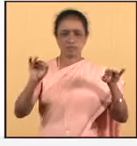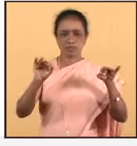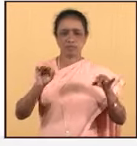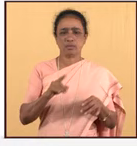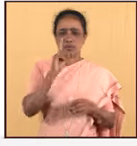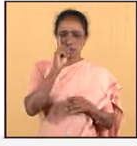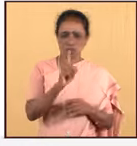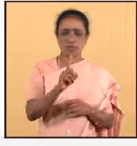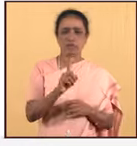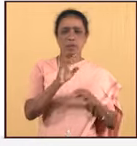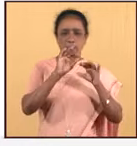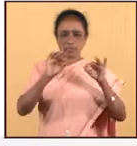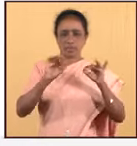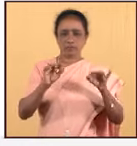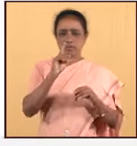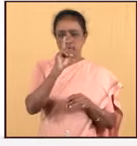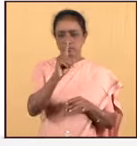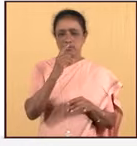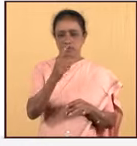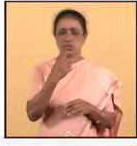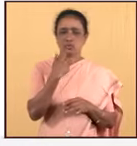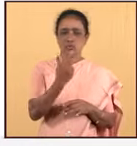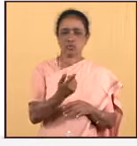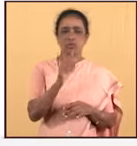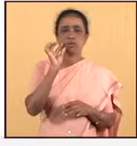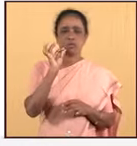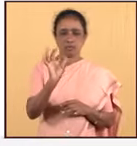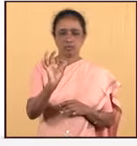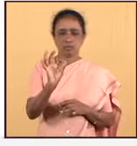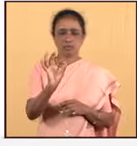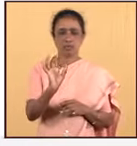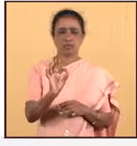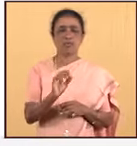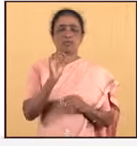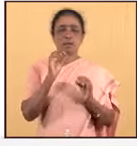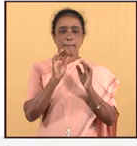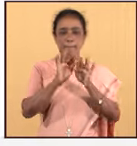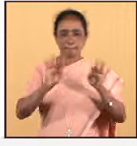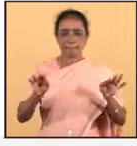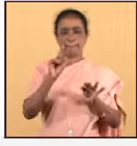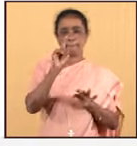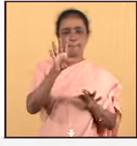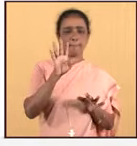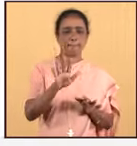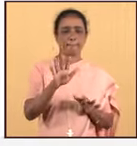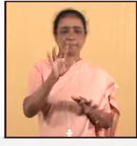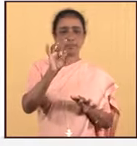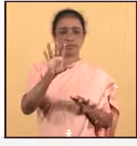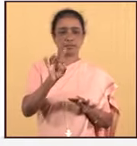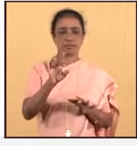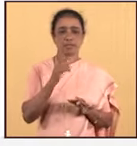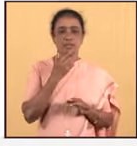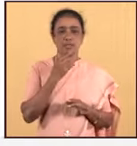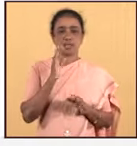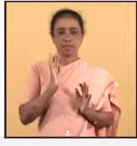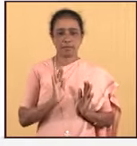ஒவ்வொரு பிரிவு இருக்கு, ஒவ்வொரு பிரிவும் ஒவ்வொன்றே குறிப்பிடுகிறது. இதில் முக்கியமாக பார்த்தோம் அப்படின்னா பிரிவு 15. இந்த பிரிவு 15 என்ன